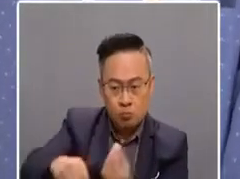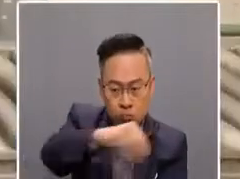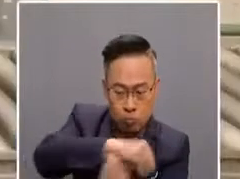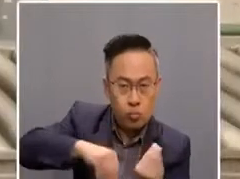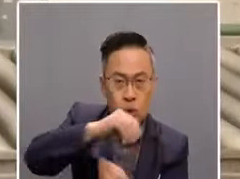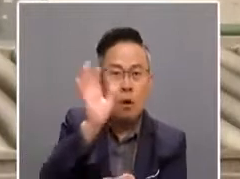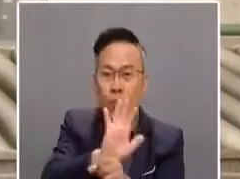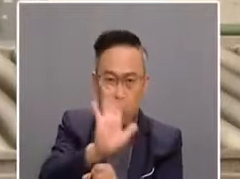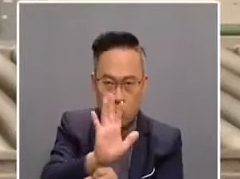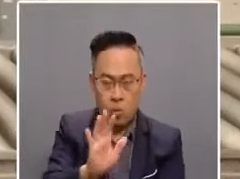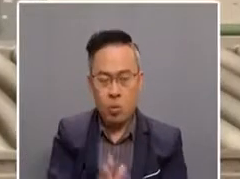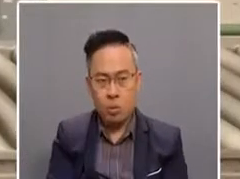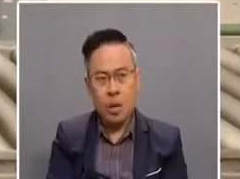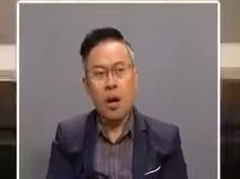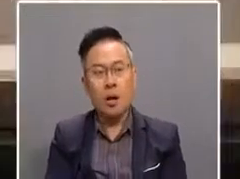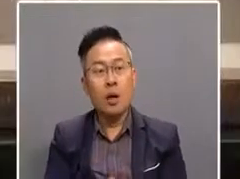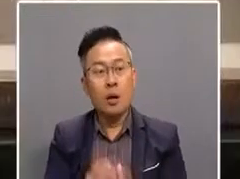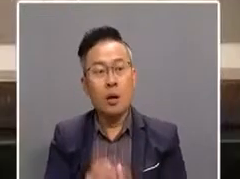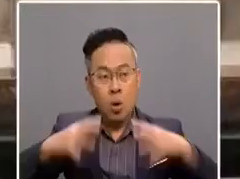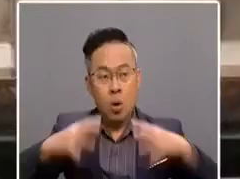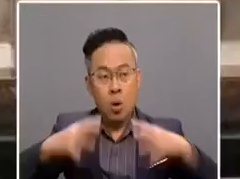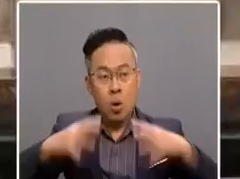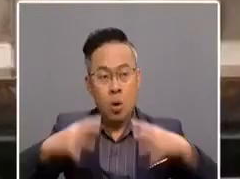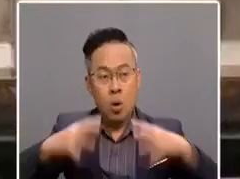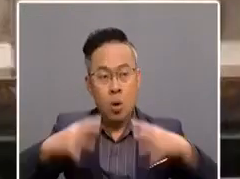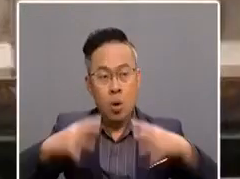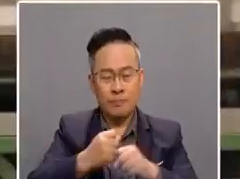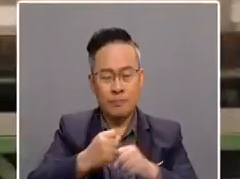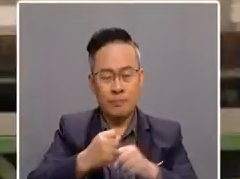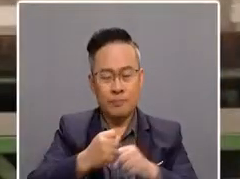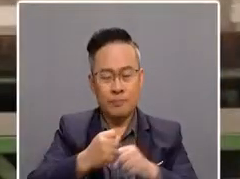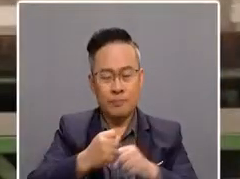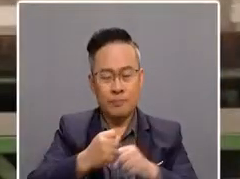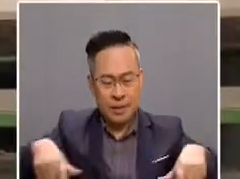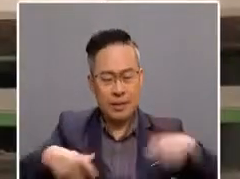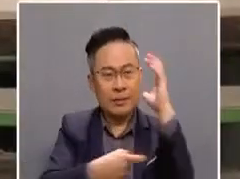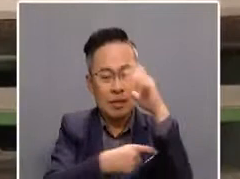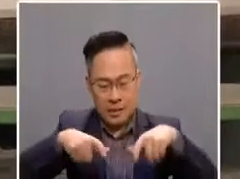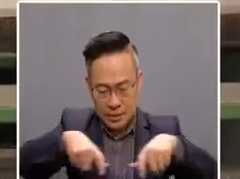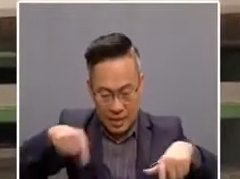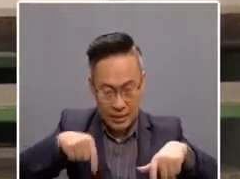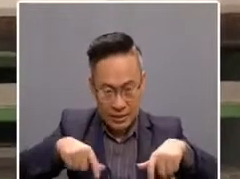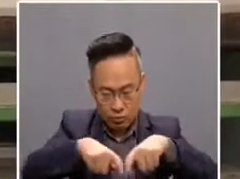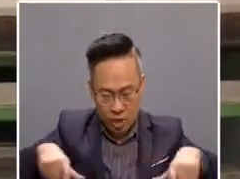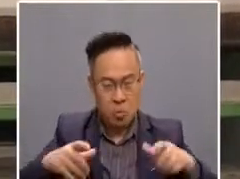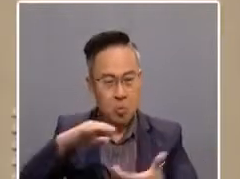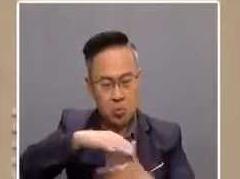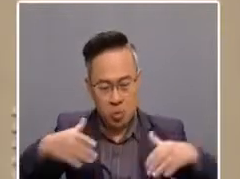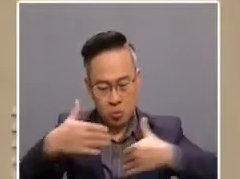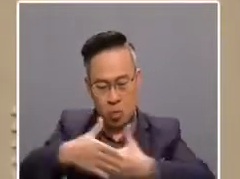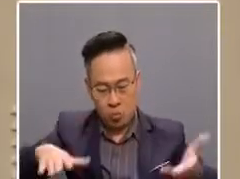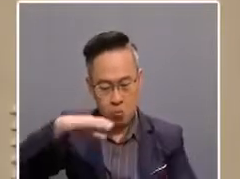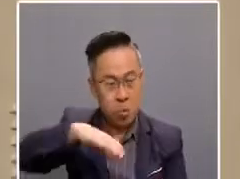กันก็ยังไม่พอเพียงเพราะว่าโรงงานยางแท่ง STR 20ของสหกรณ์กองทุนสวนยางบ่อทองแห่งนี้มีกำลังการผลิต